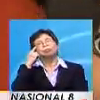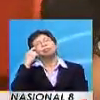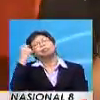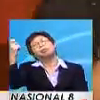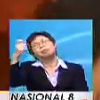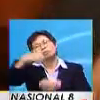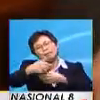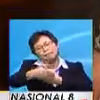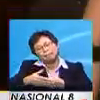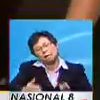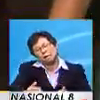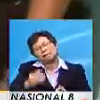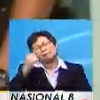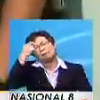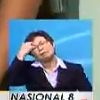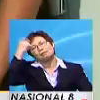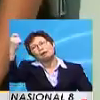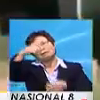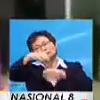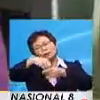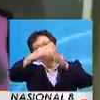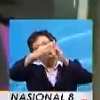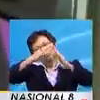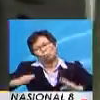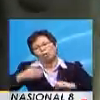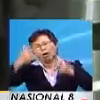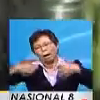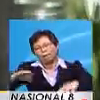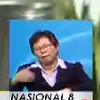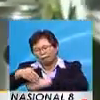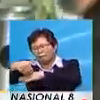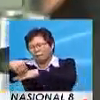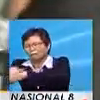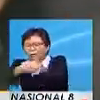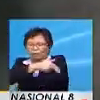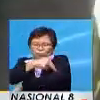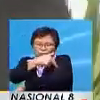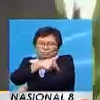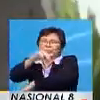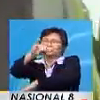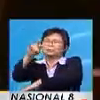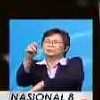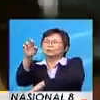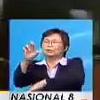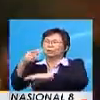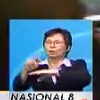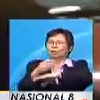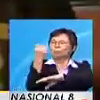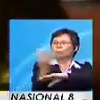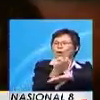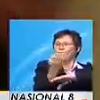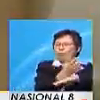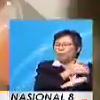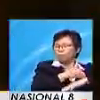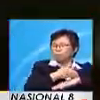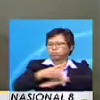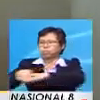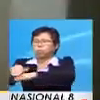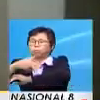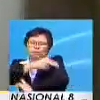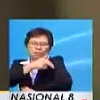dalam sebuah bilik utama di rumah berkenaan sebelum dikejarkan ke hospital jitra menggunakan ambulans kira-kira pukul